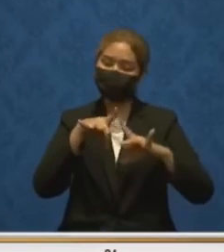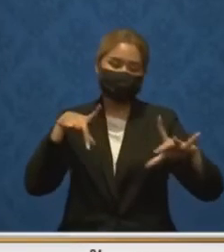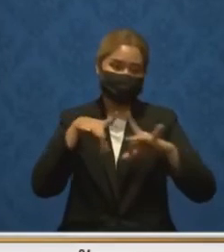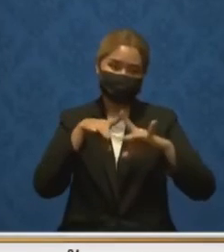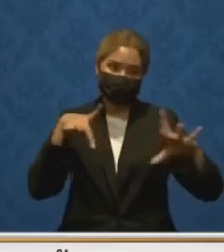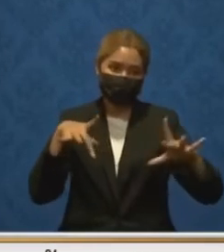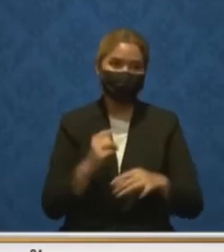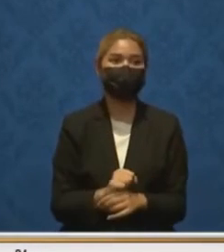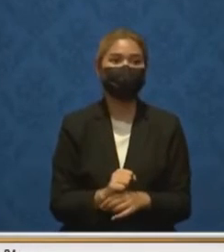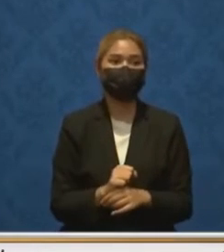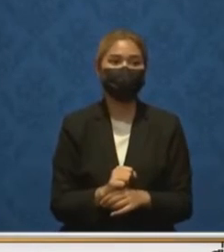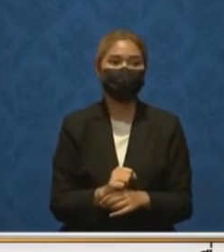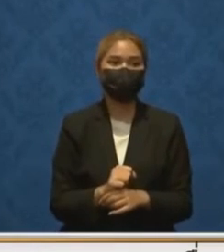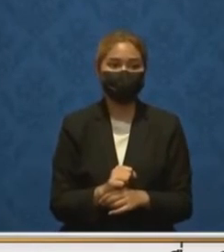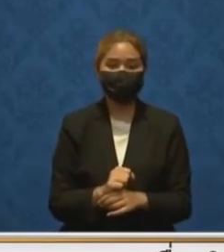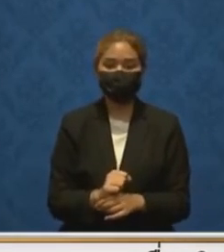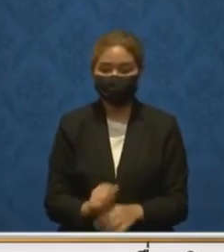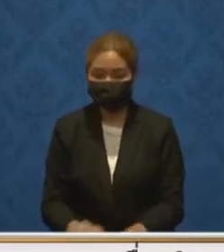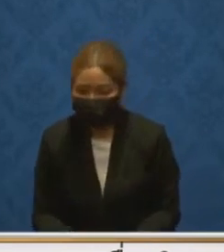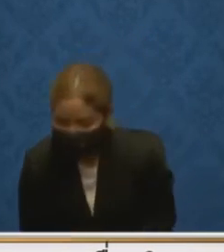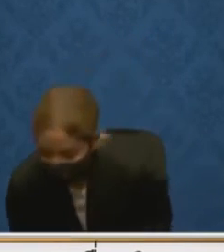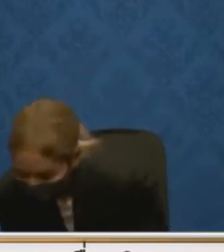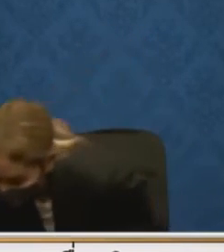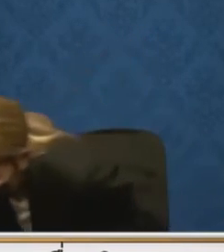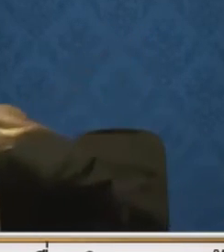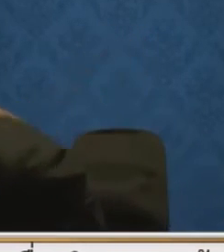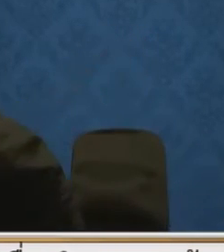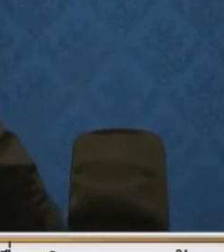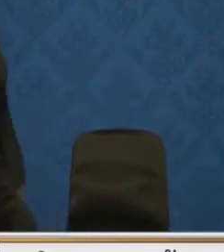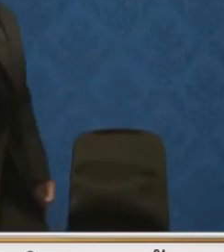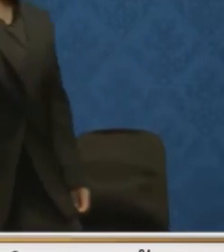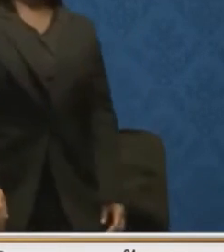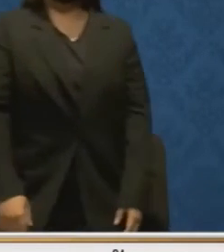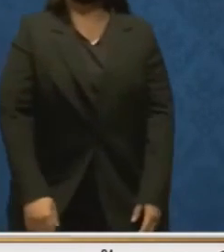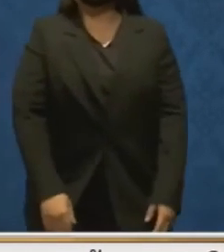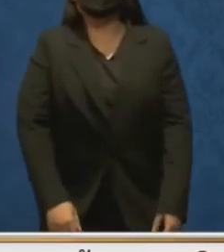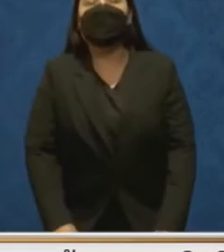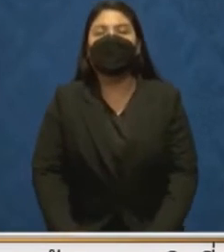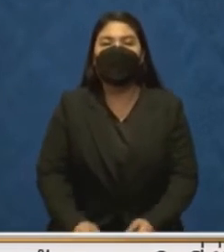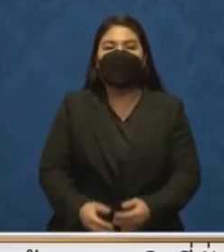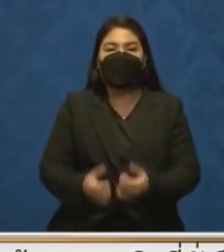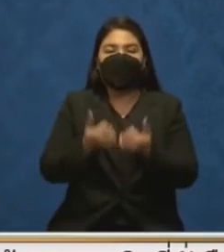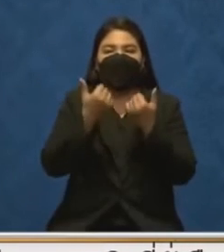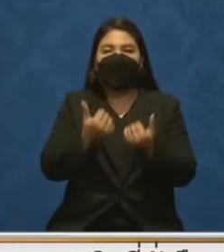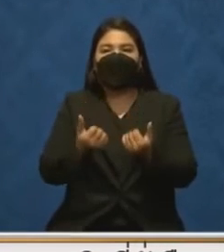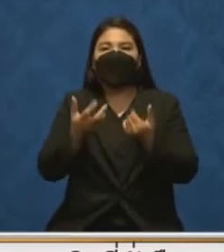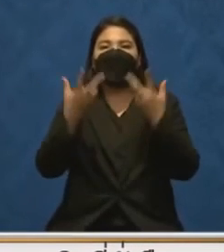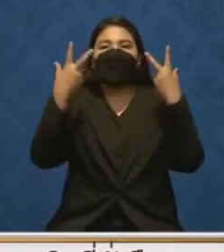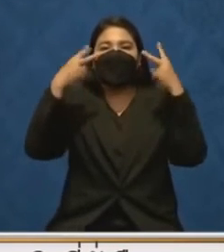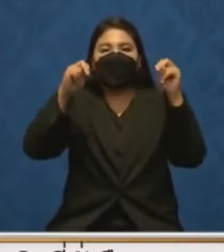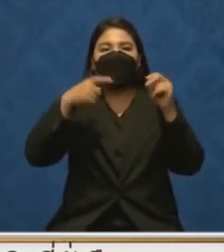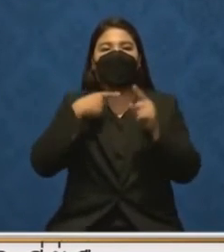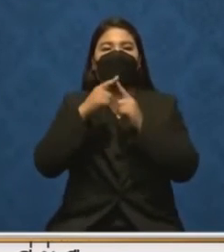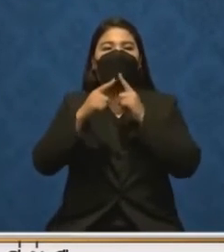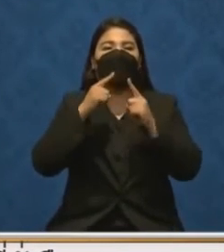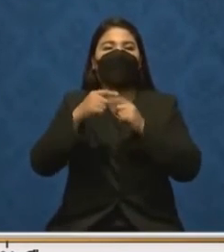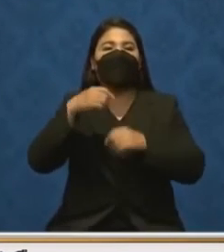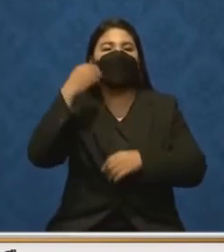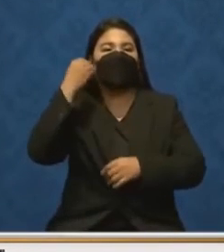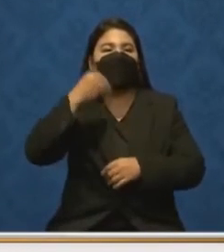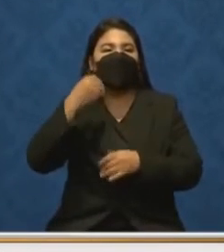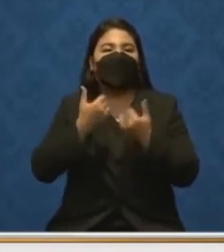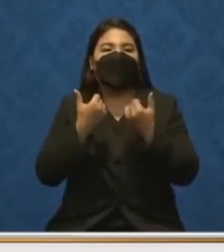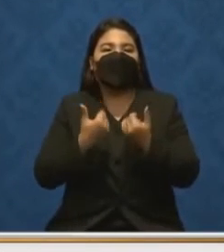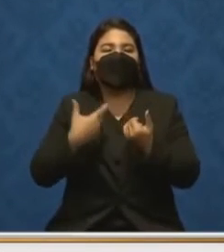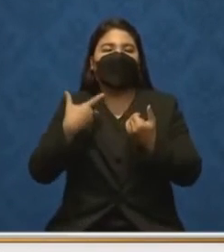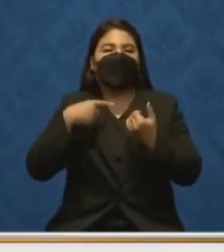ซึ่ความจริง รัฐบานี้ให้คามสำคญกั Soft Power นะครับท่ยกก็พูดหลายครั้ง ผมเองก็กำหนดเปนในโบายสำค